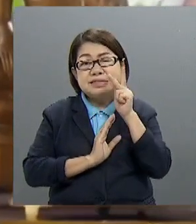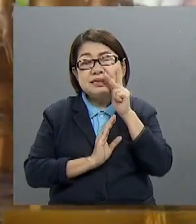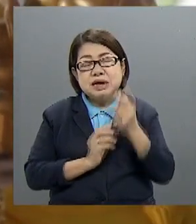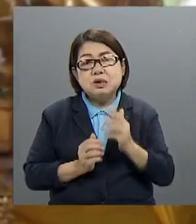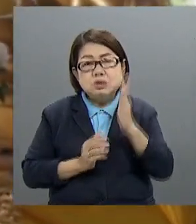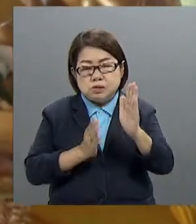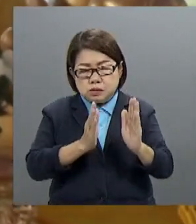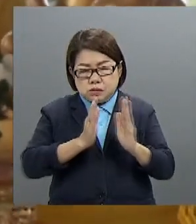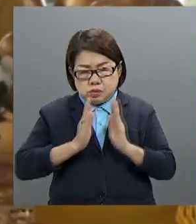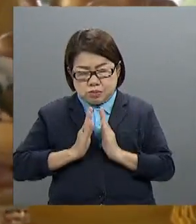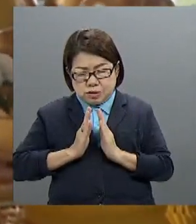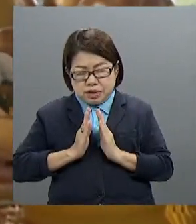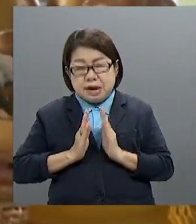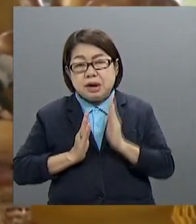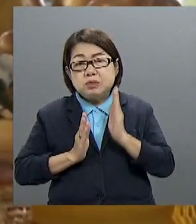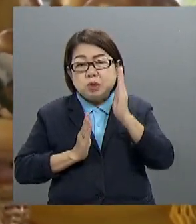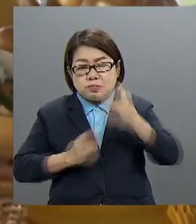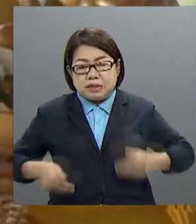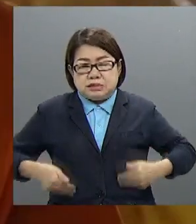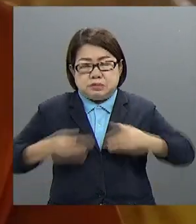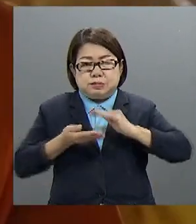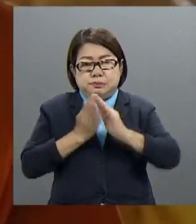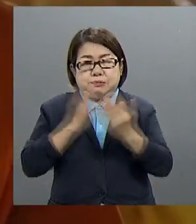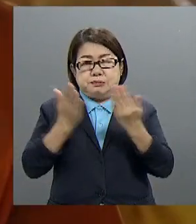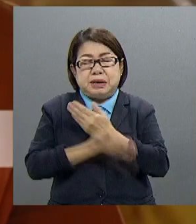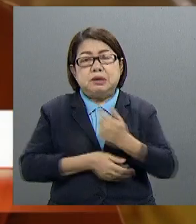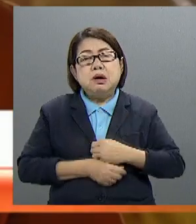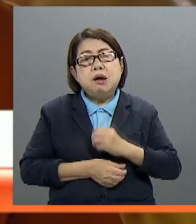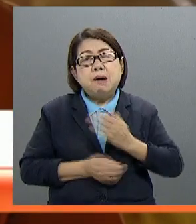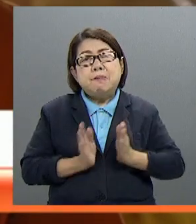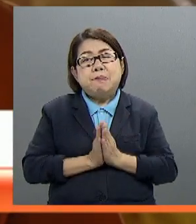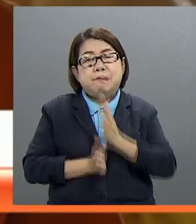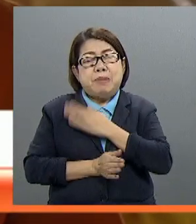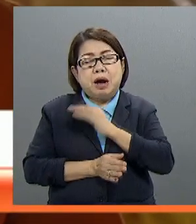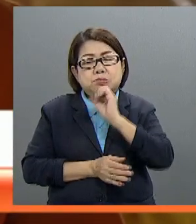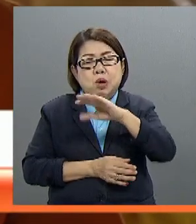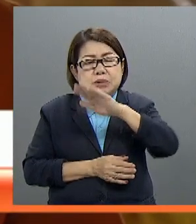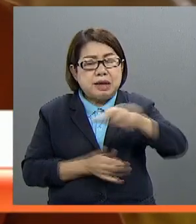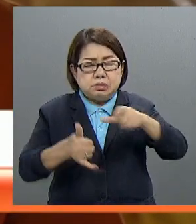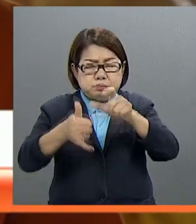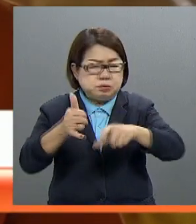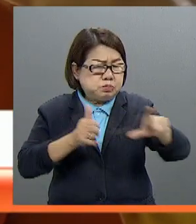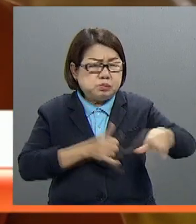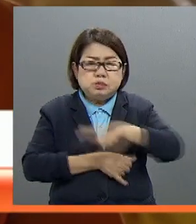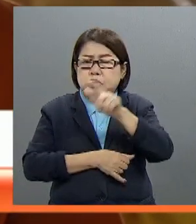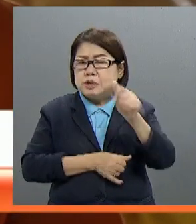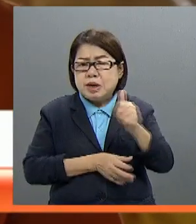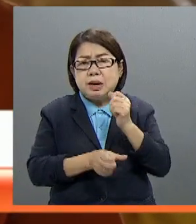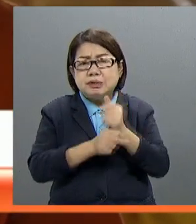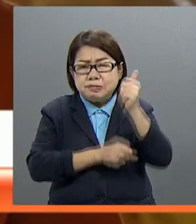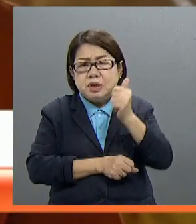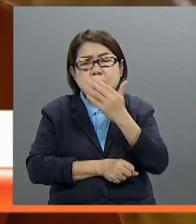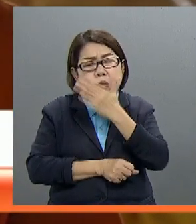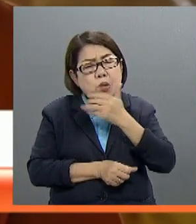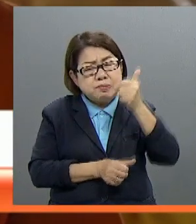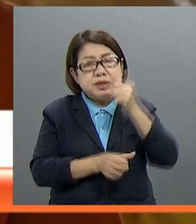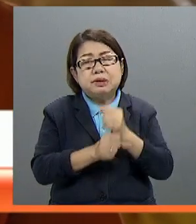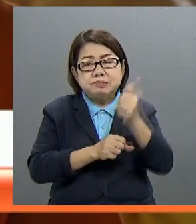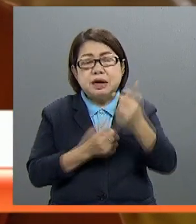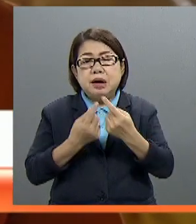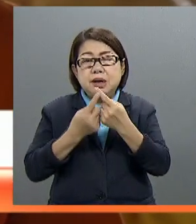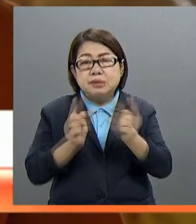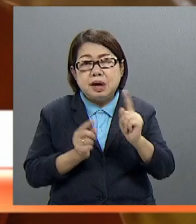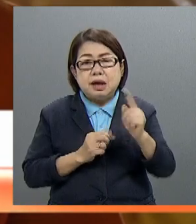คือเด็กทุกคนเนี่ยมีศักยภาพที่จะทำความดีได้นะแต่เพียงว่าในช่วงจังหวะ